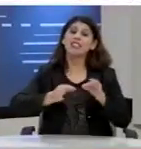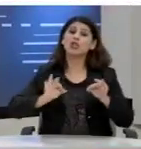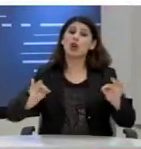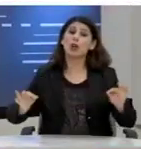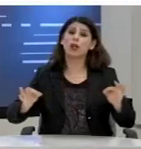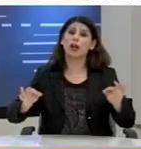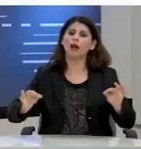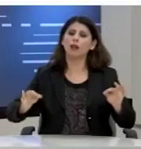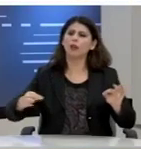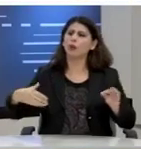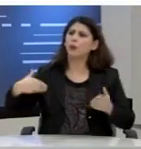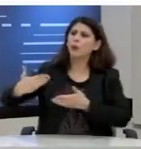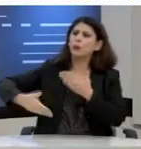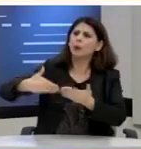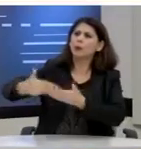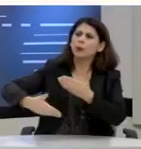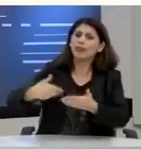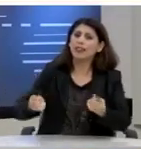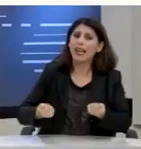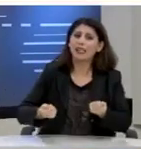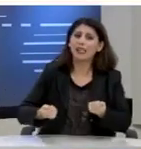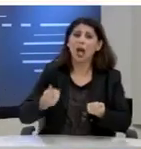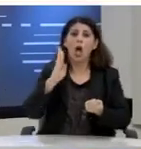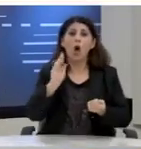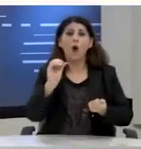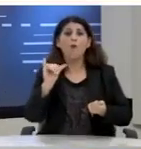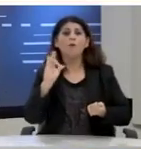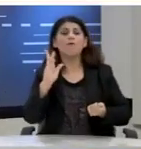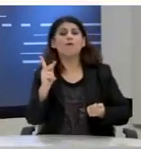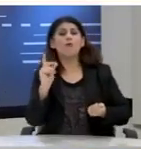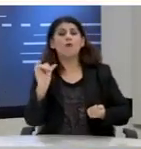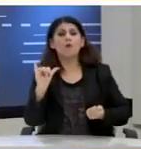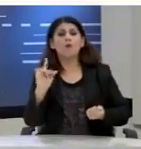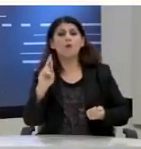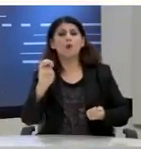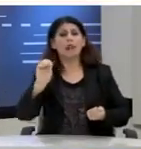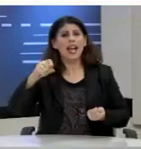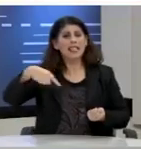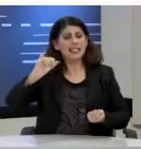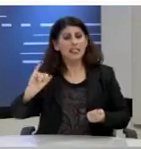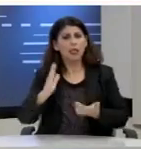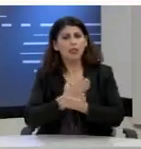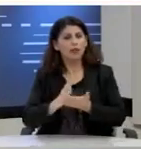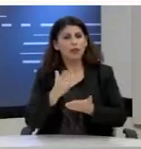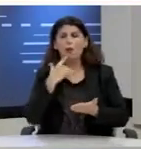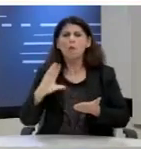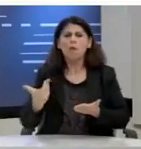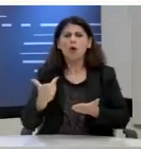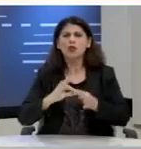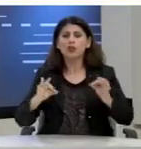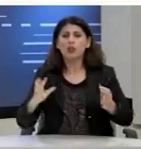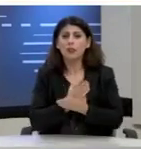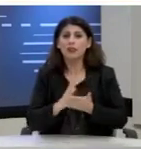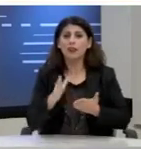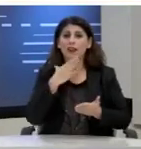άκουσα την ιστορική αναδρομή, στην οποία το Βουκουρέστι διαλύθη. Πώς διαλύθη ιστορικά το Βουκουρέστι?